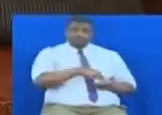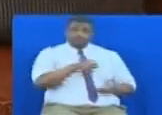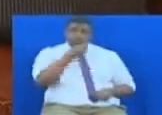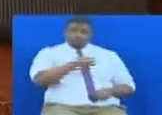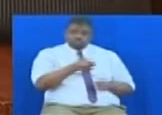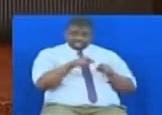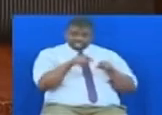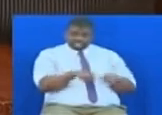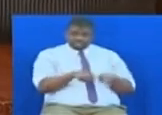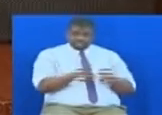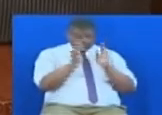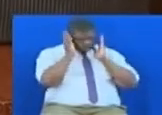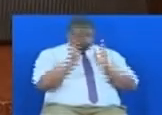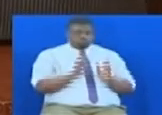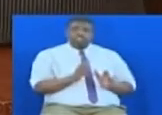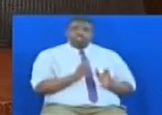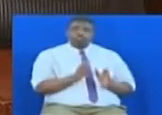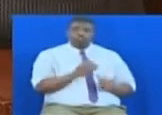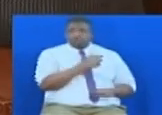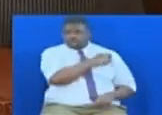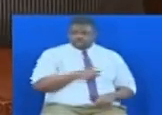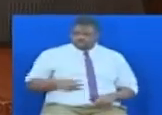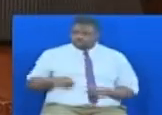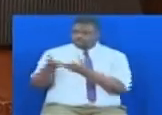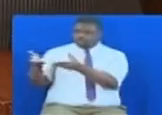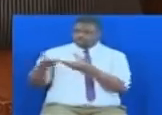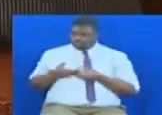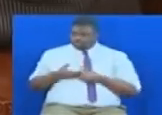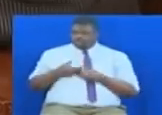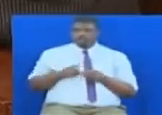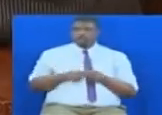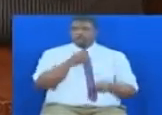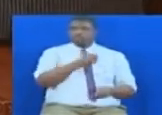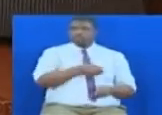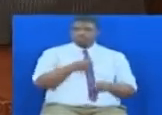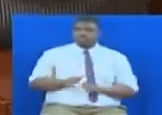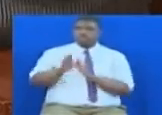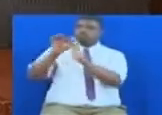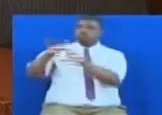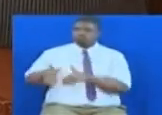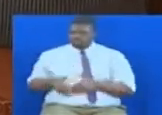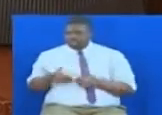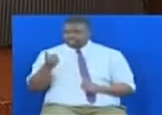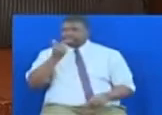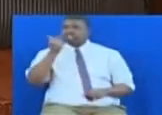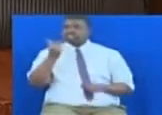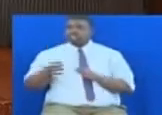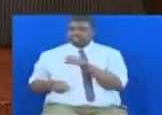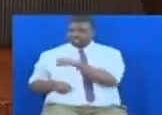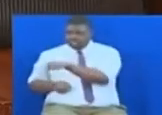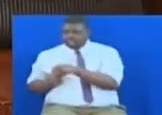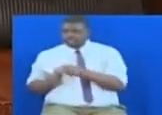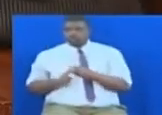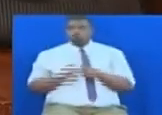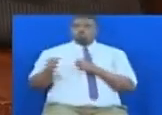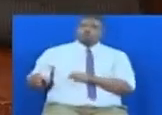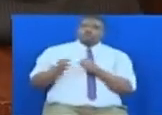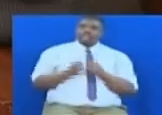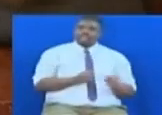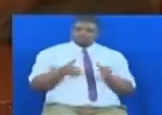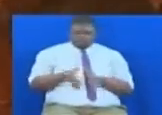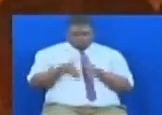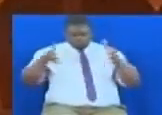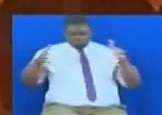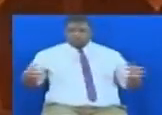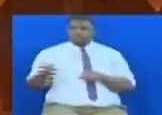Mheshimiwa Rais, tunaomba apokee pongezi za bunge zima la Jamhuri ya Muungano wa Tanzania kwa matendo makubwa